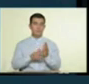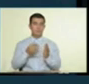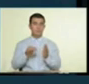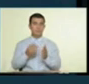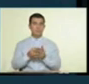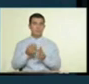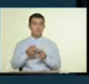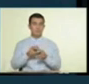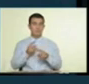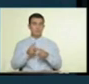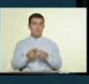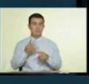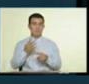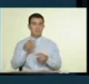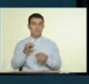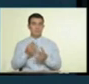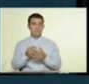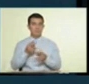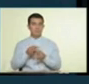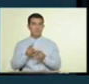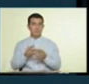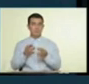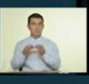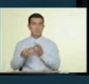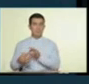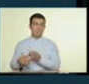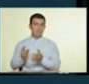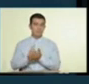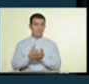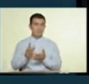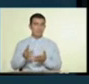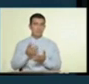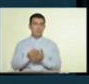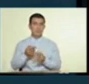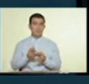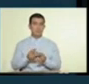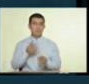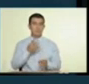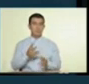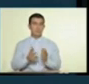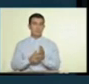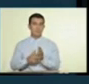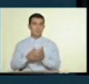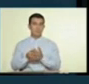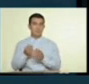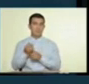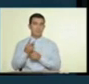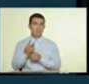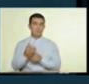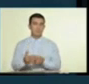ni soddalashtirib olamiz. Buni uzun qilib yozib o'tirishimiz shart emas. 8 ga 4 ni qo'shsak